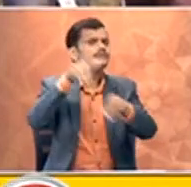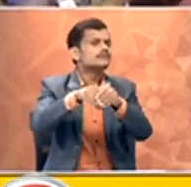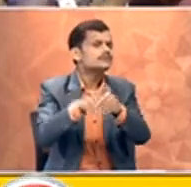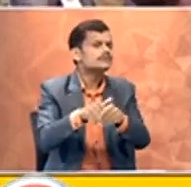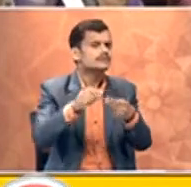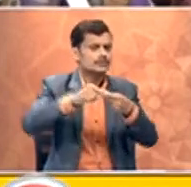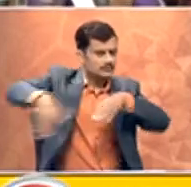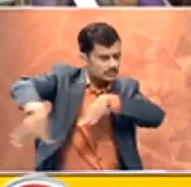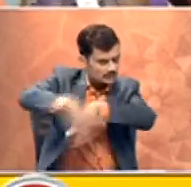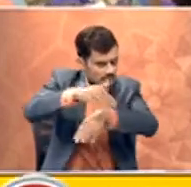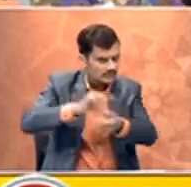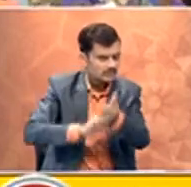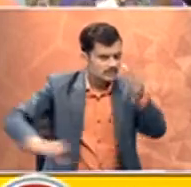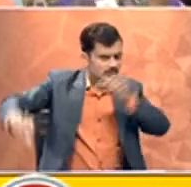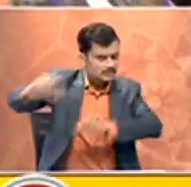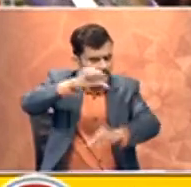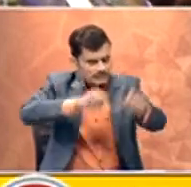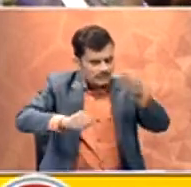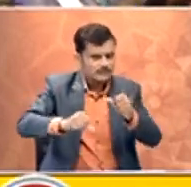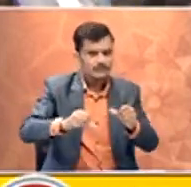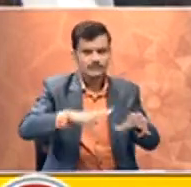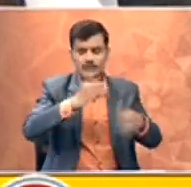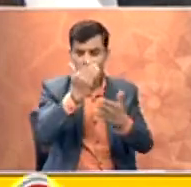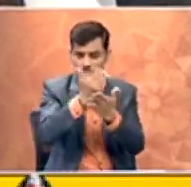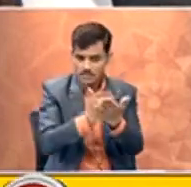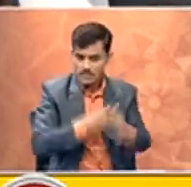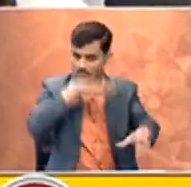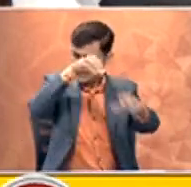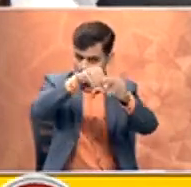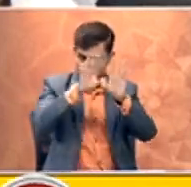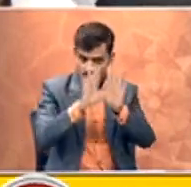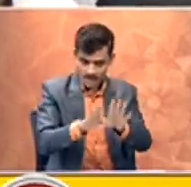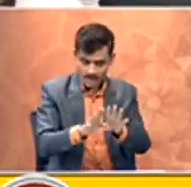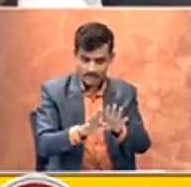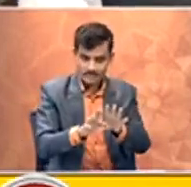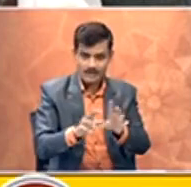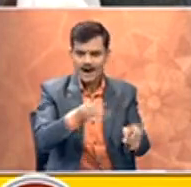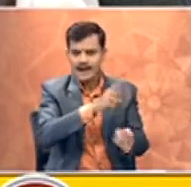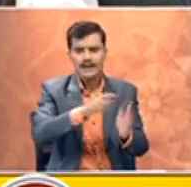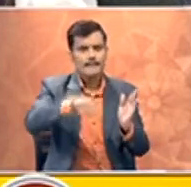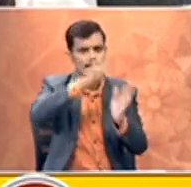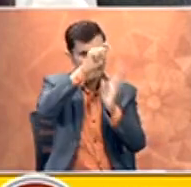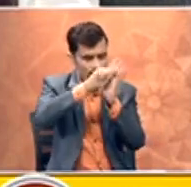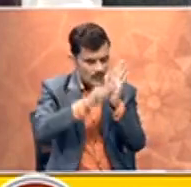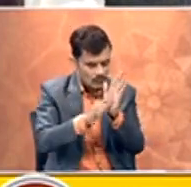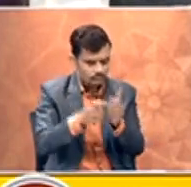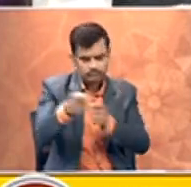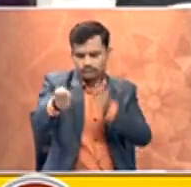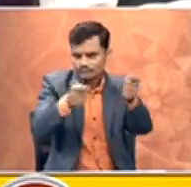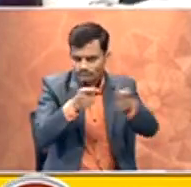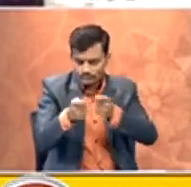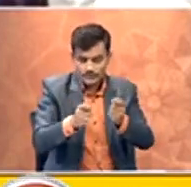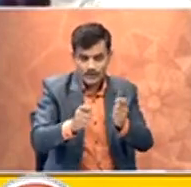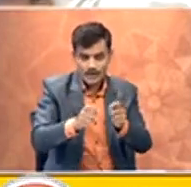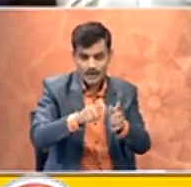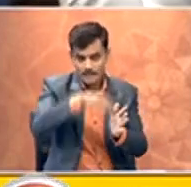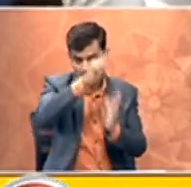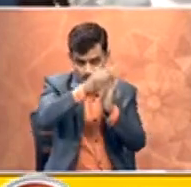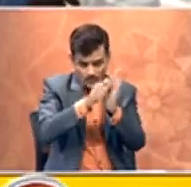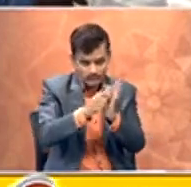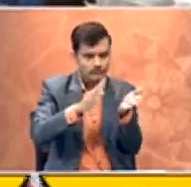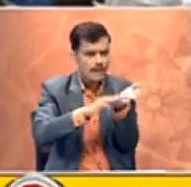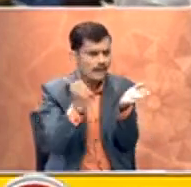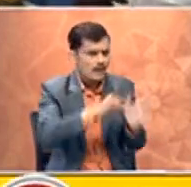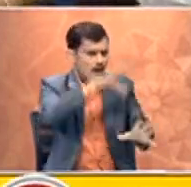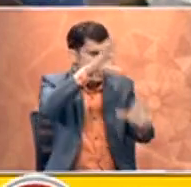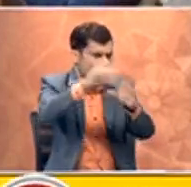हैं। इन्होंने अलग अलग सिस्टम्स के प्रोजेक्ट डायरेक्टर, प्रोजेक्ट मैनेजर, ऐसी